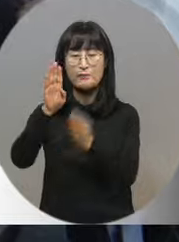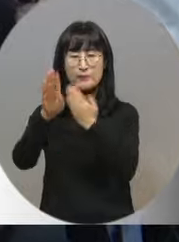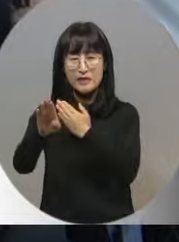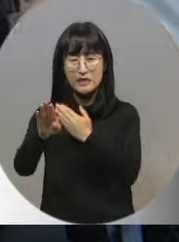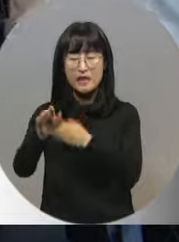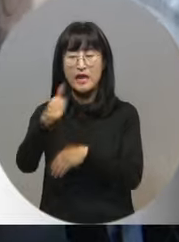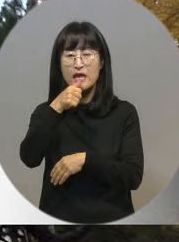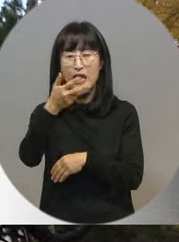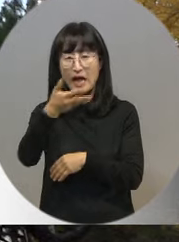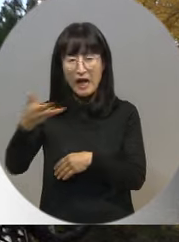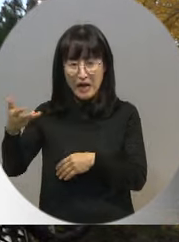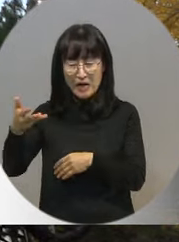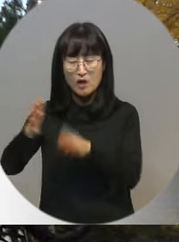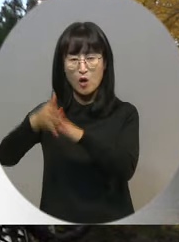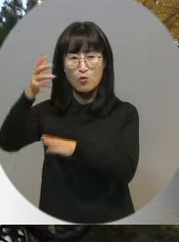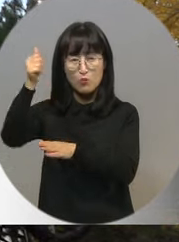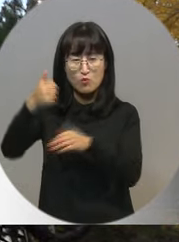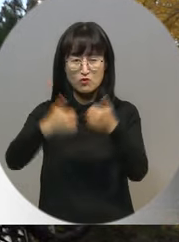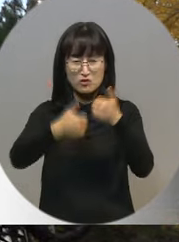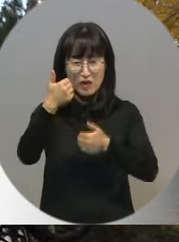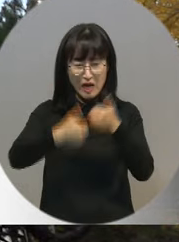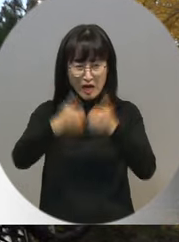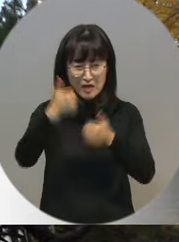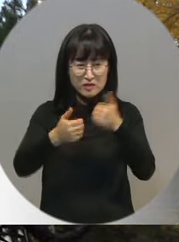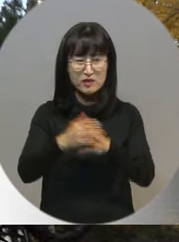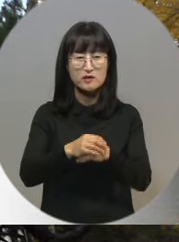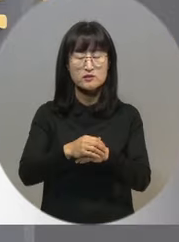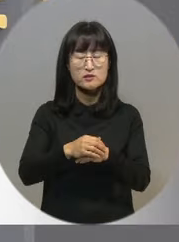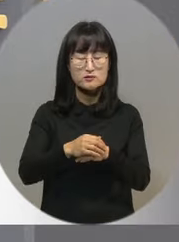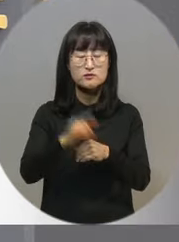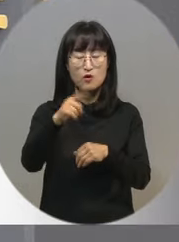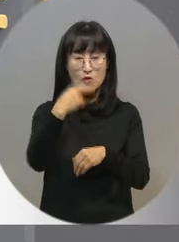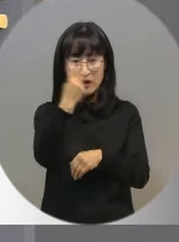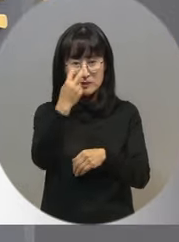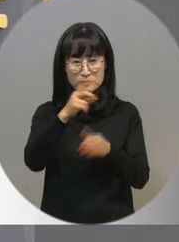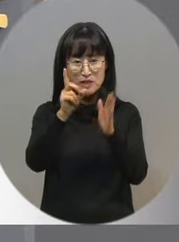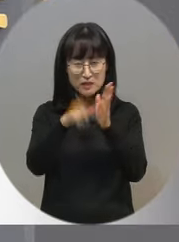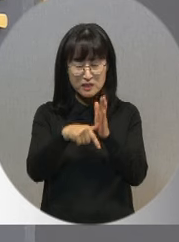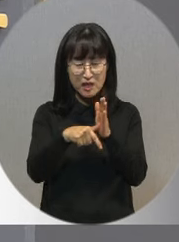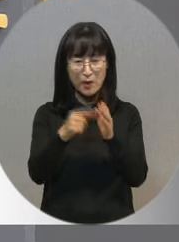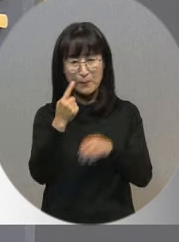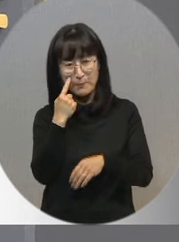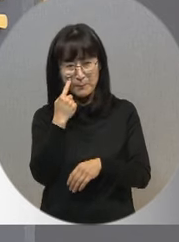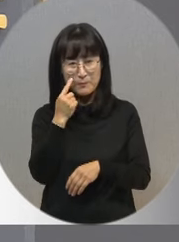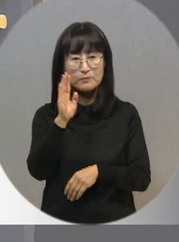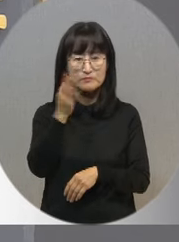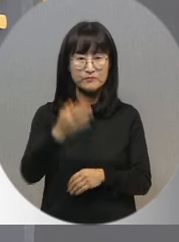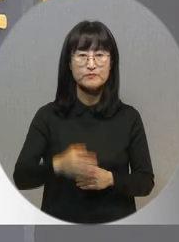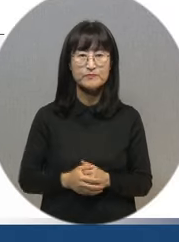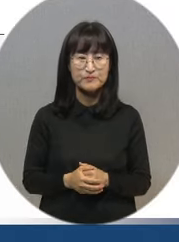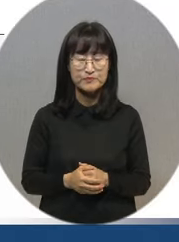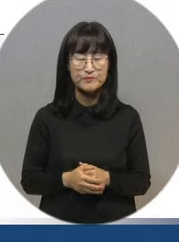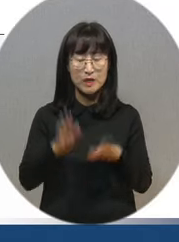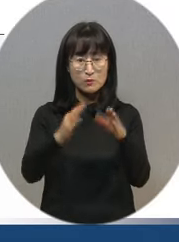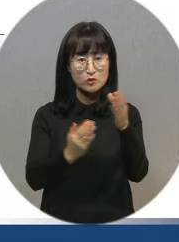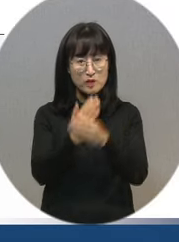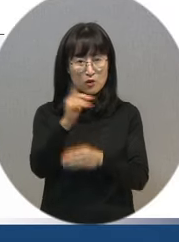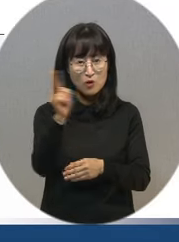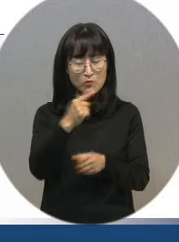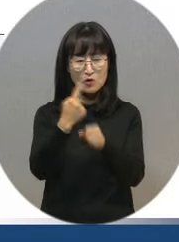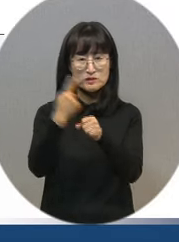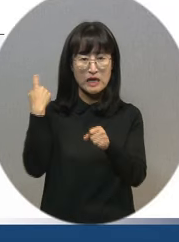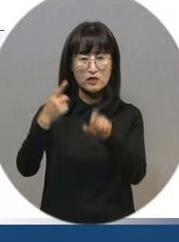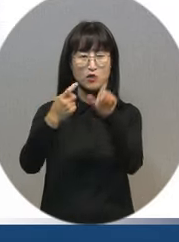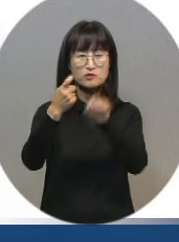갈등이 지난 10일 서울시 이후에 행정사무 감사에서 도마에 올랐습니다 이번 사건은 지난해